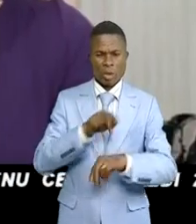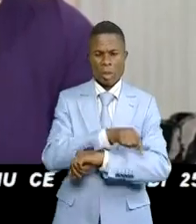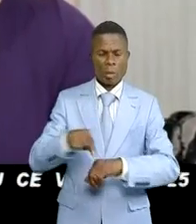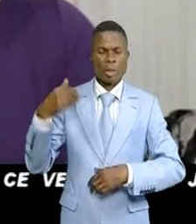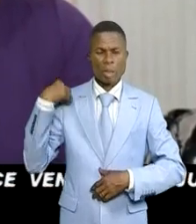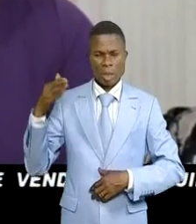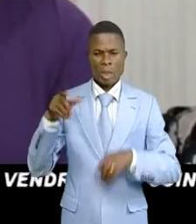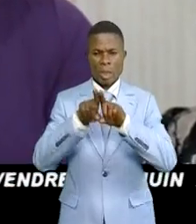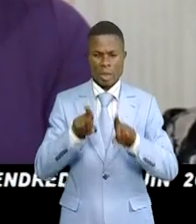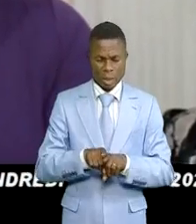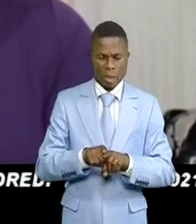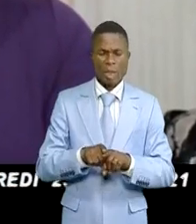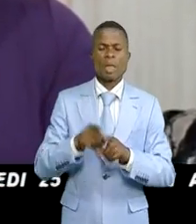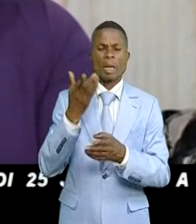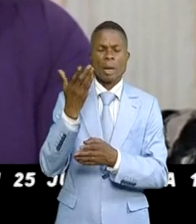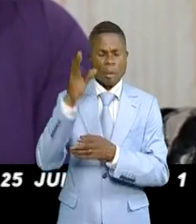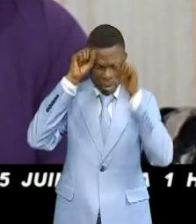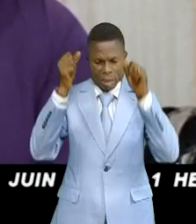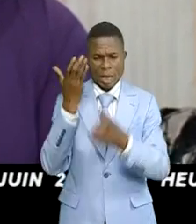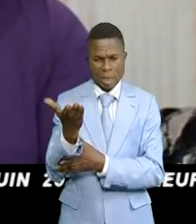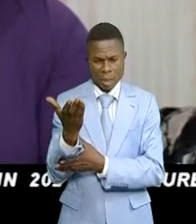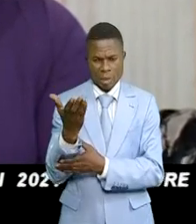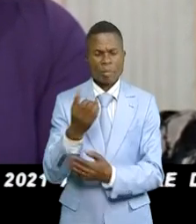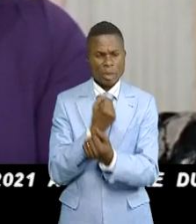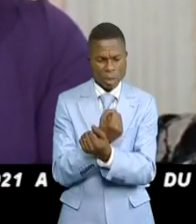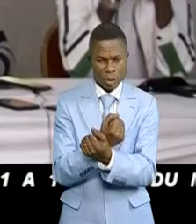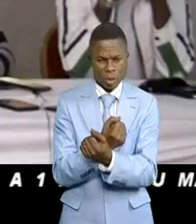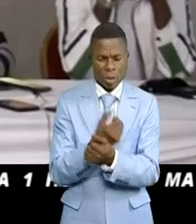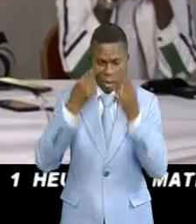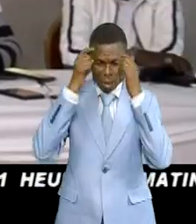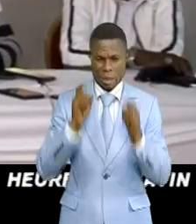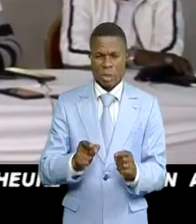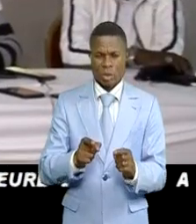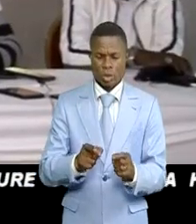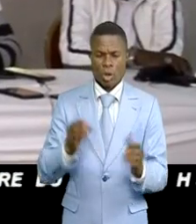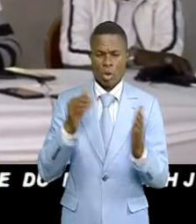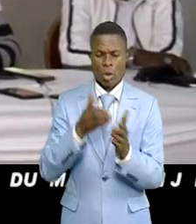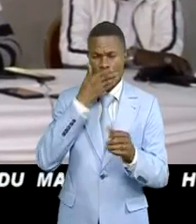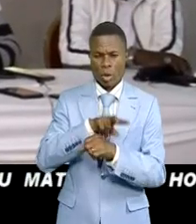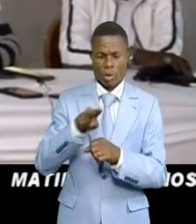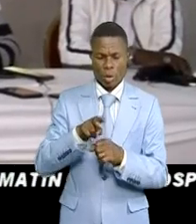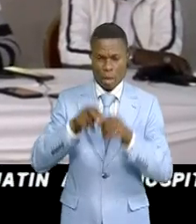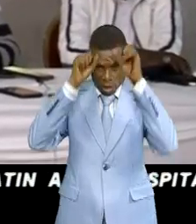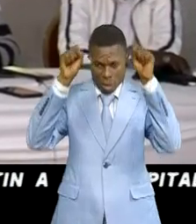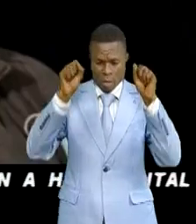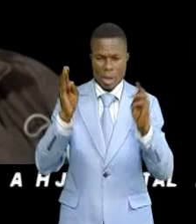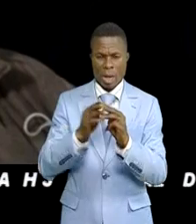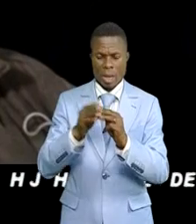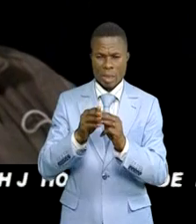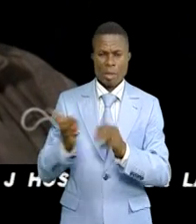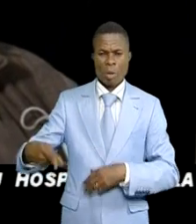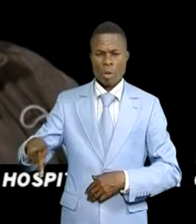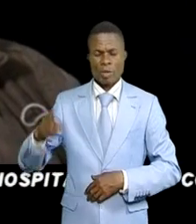institutions, mais a plutôt insisté sur le respect des mesures barrières. Le président de l'Assemblée provinciale de